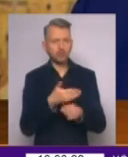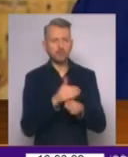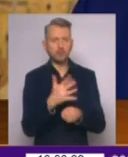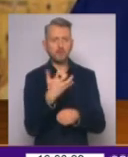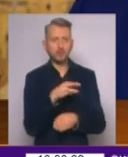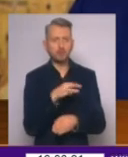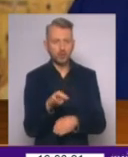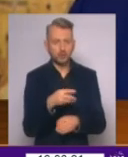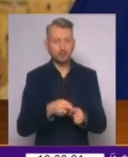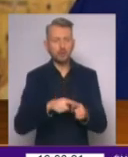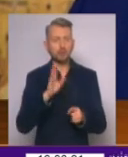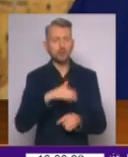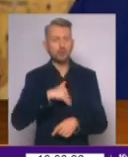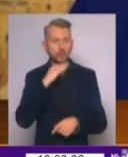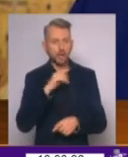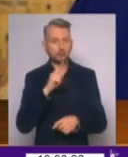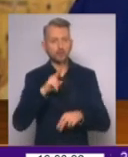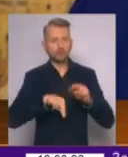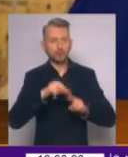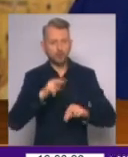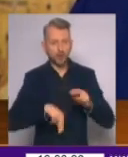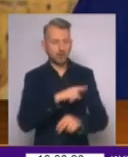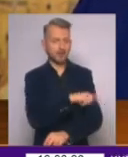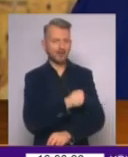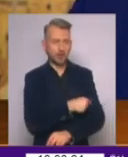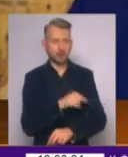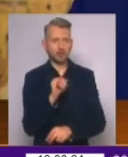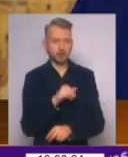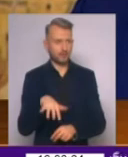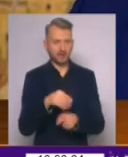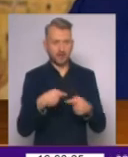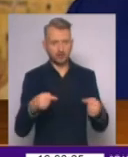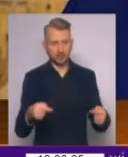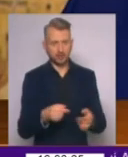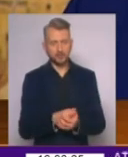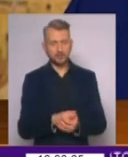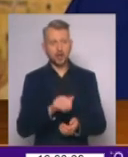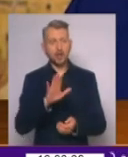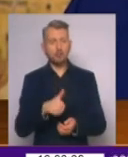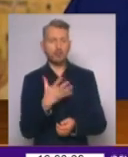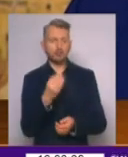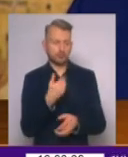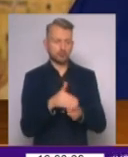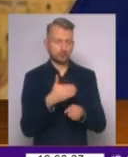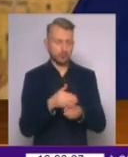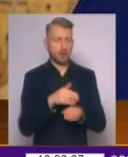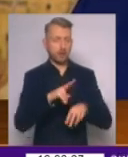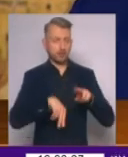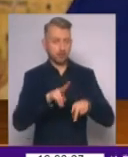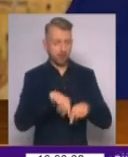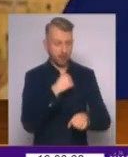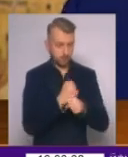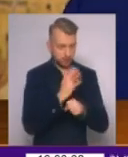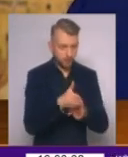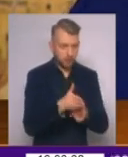мільйонів, то цього буде достатньо, щоб збудувати лікарню і все решту. Потім вже по мірі того, як ми її збудуємо, думаю, ми